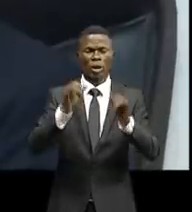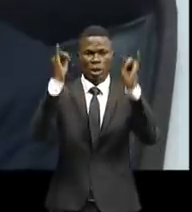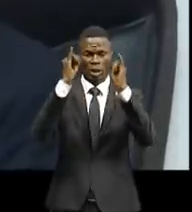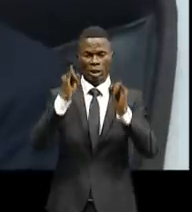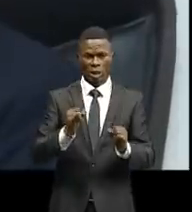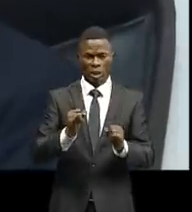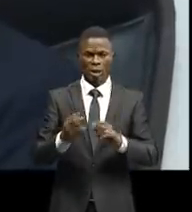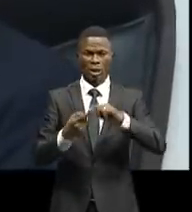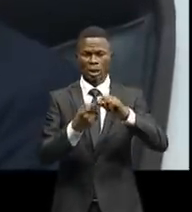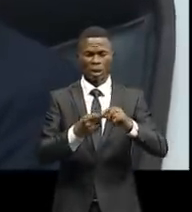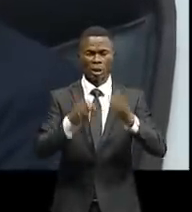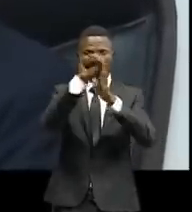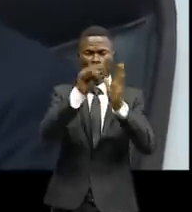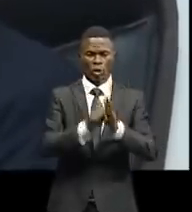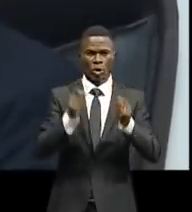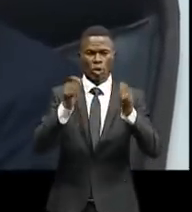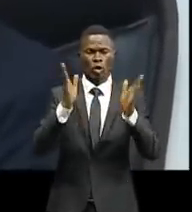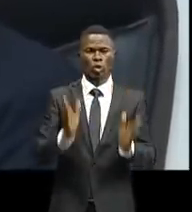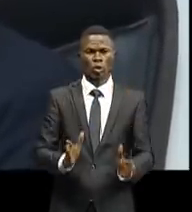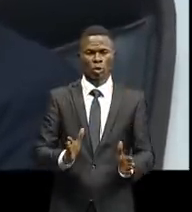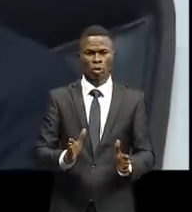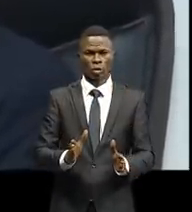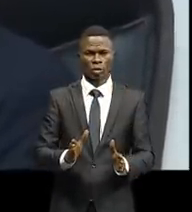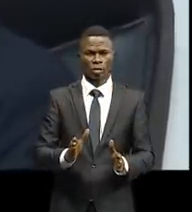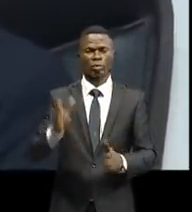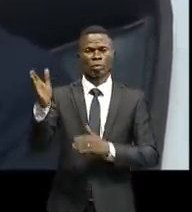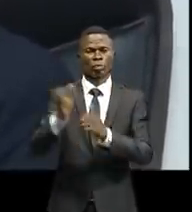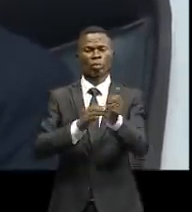particulier, au statut du journaliste,